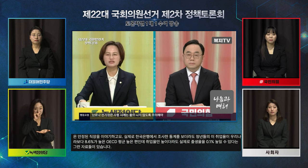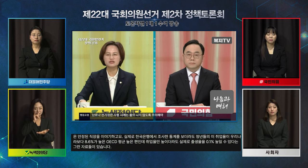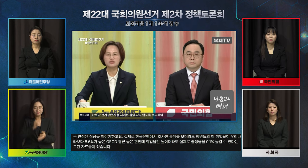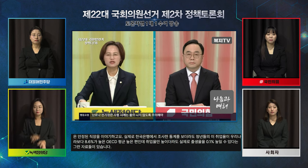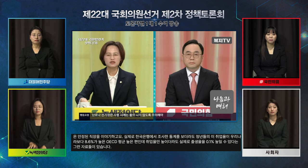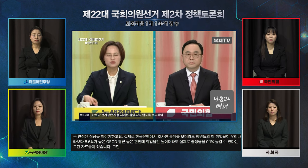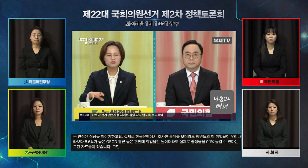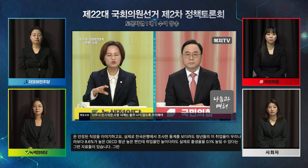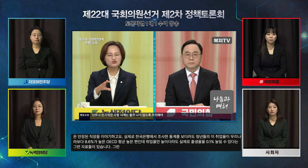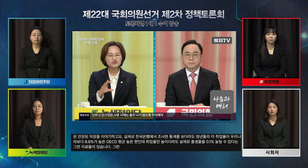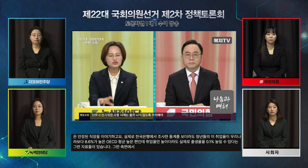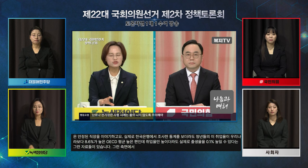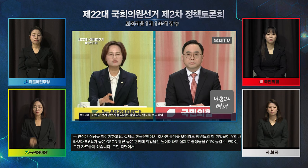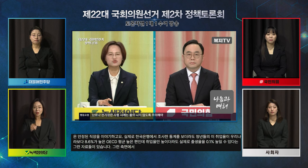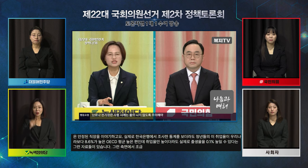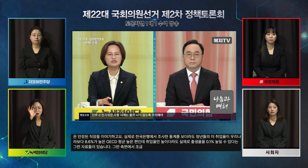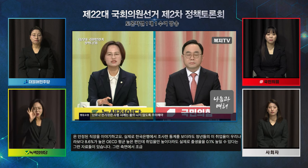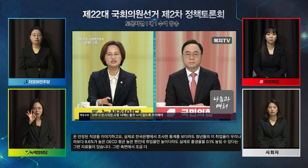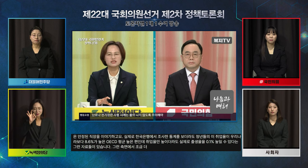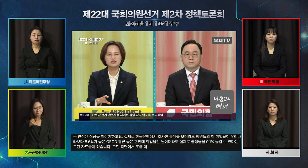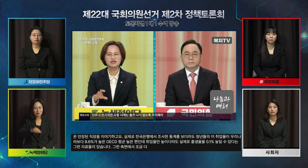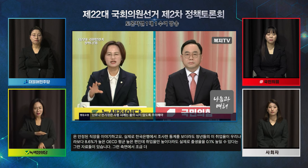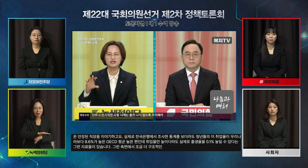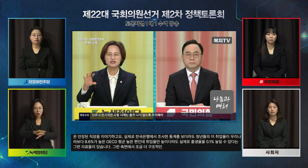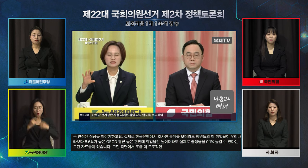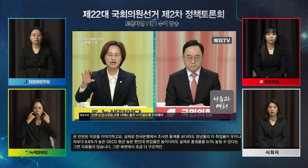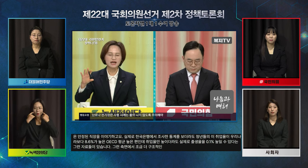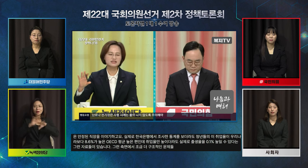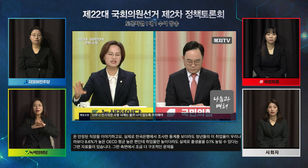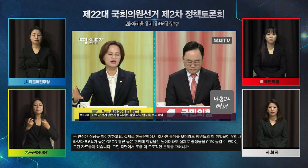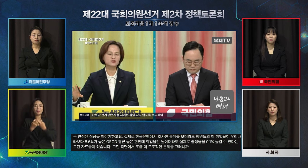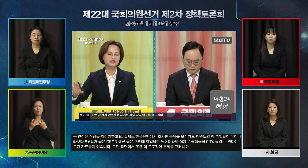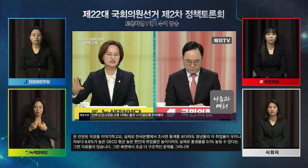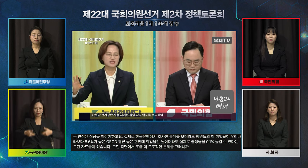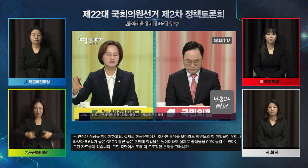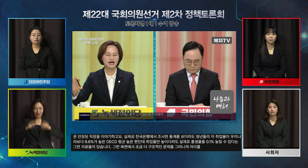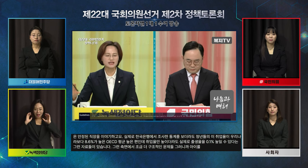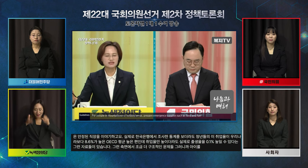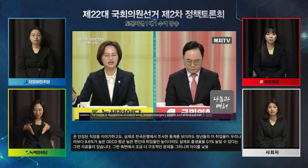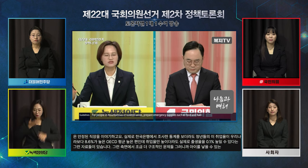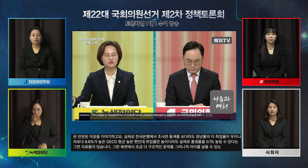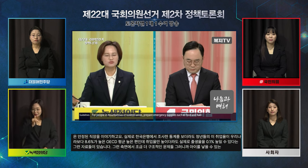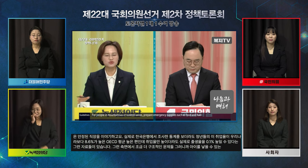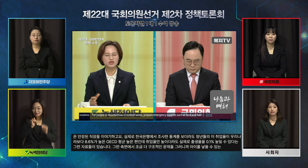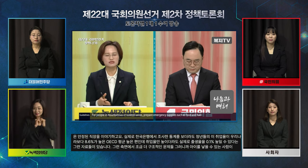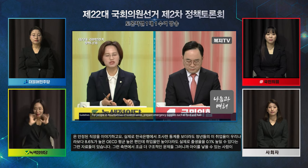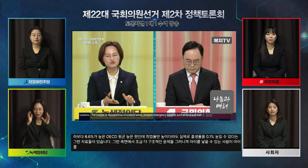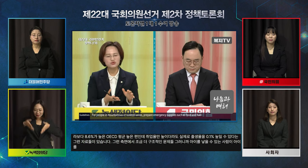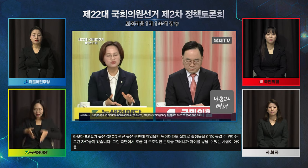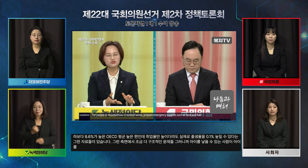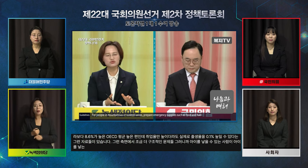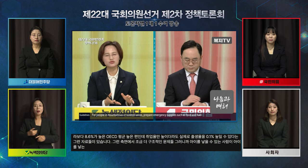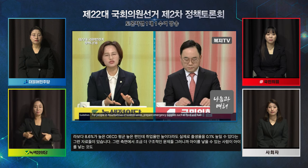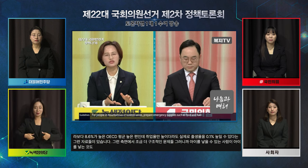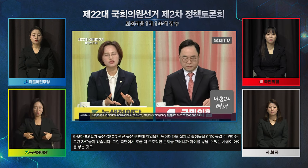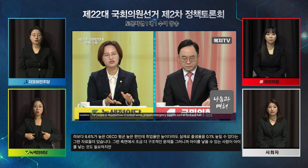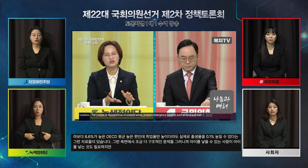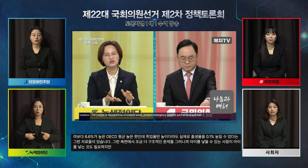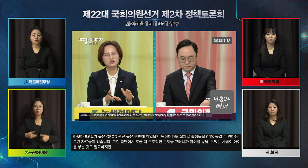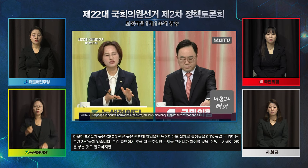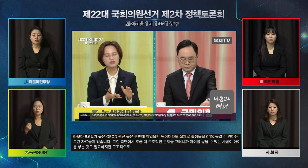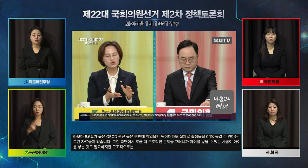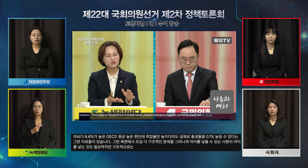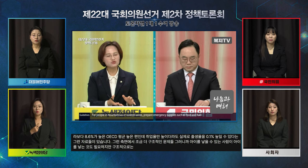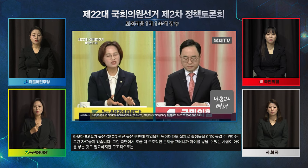측면에서 좀 더 구조적인 문제들, 아이를 낳을 수 있는 사람이 아이를 낳는 것도 필요하지만 구조적으로는